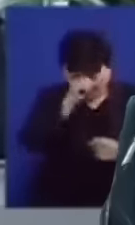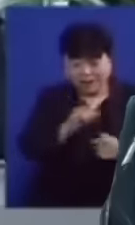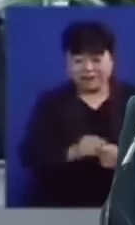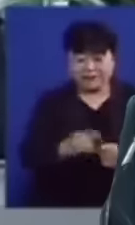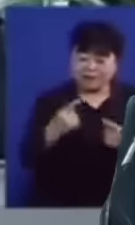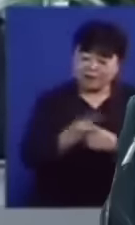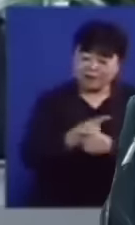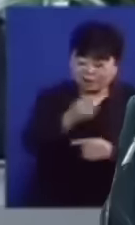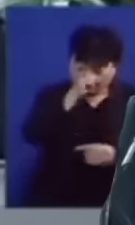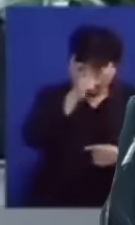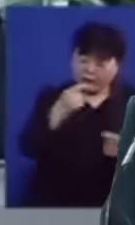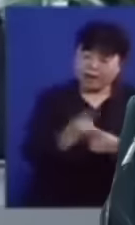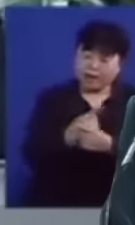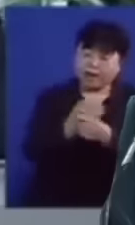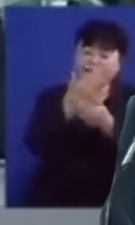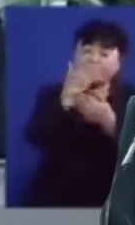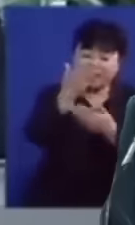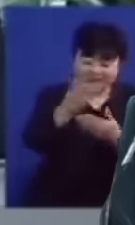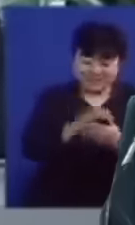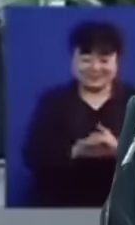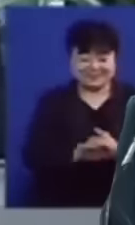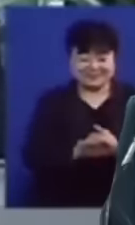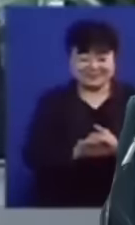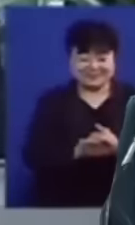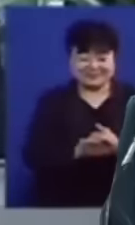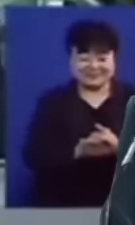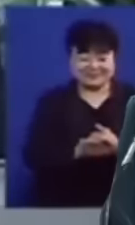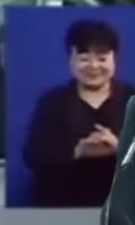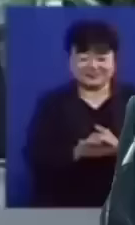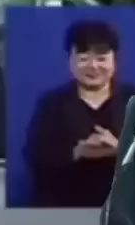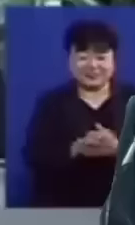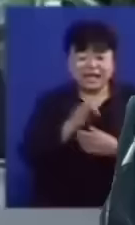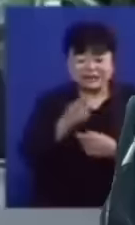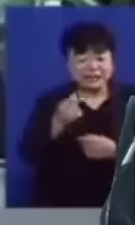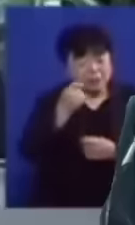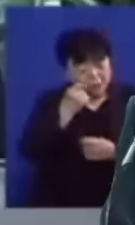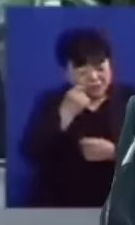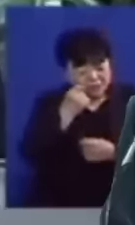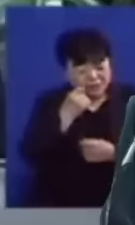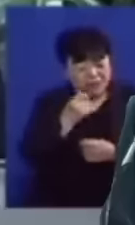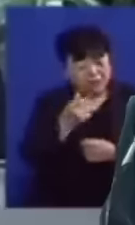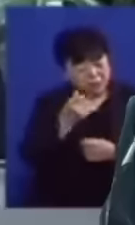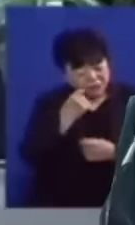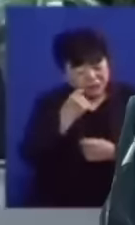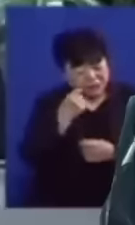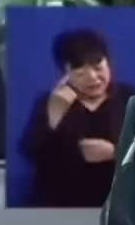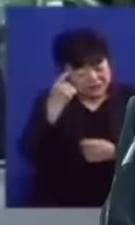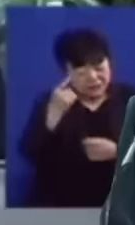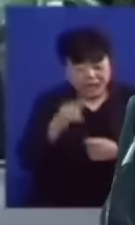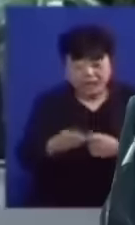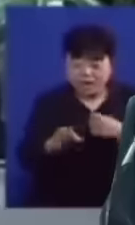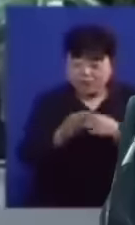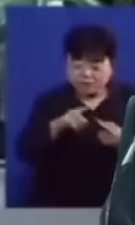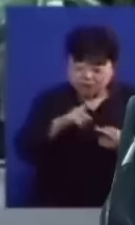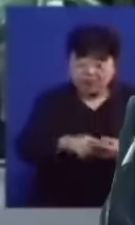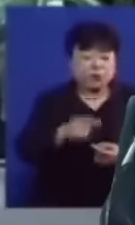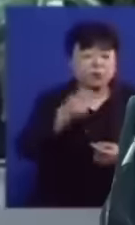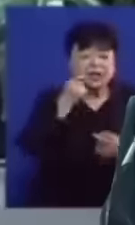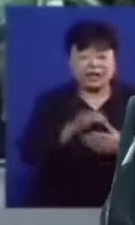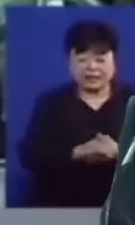금년보다 나아진 삶을 살 수가 있습니다. 안 된다, 못한다, 할 수 없다 그렇게 생각하면 그대로